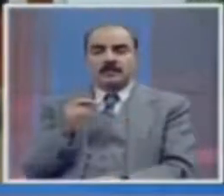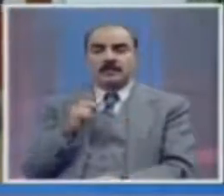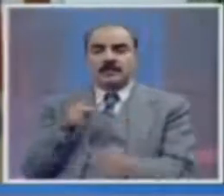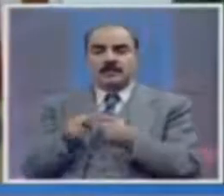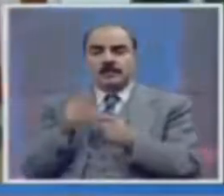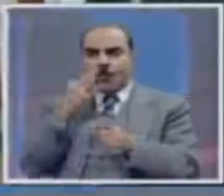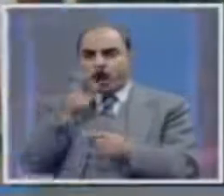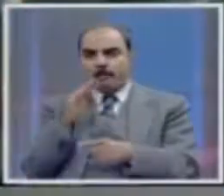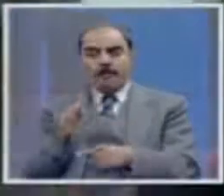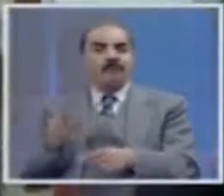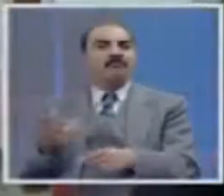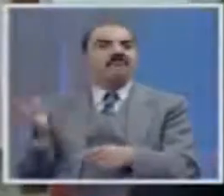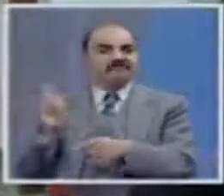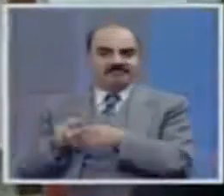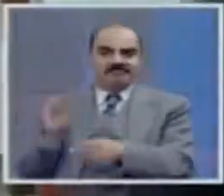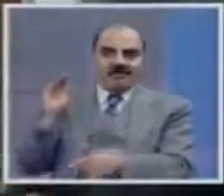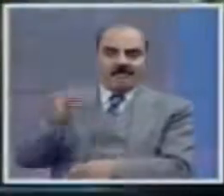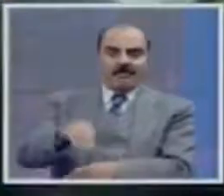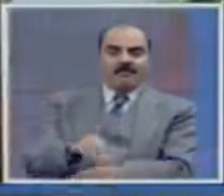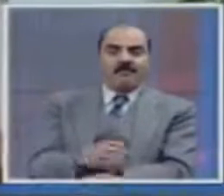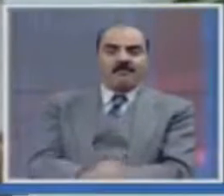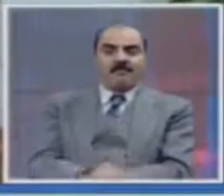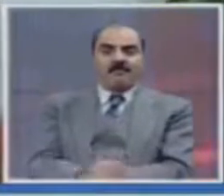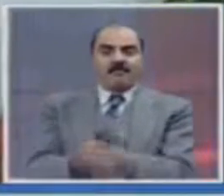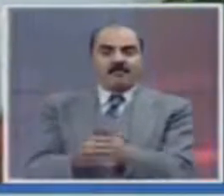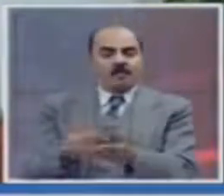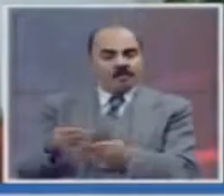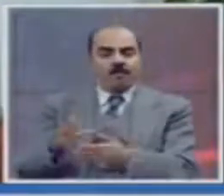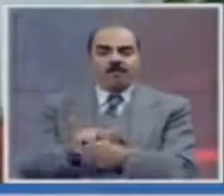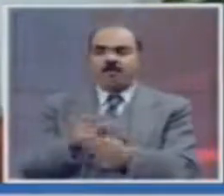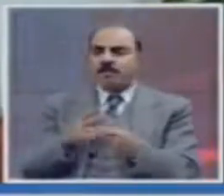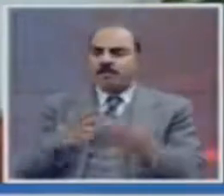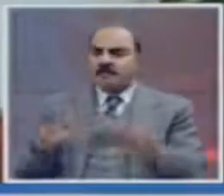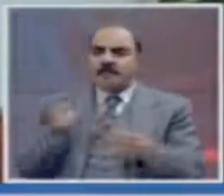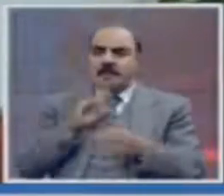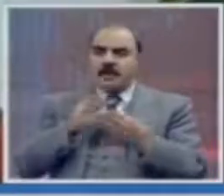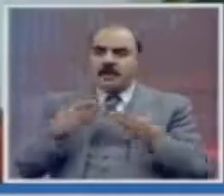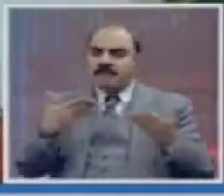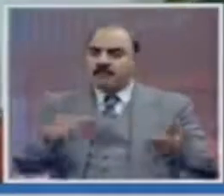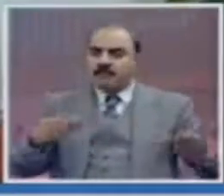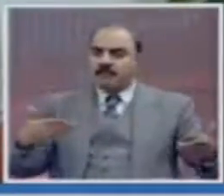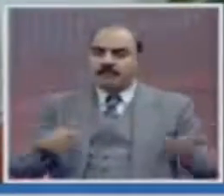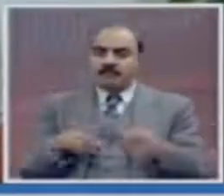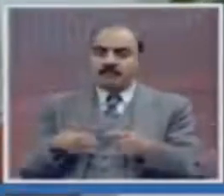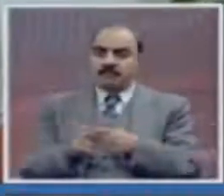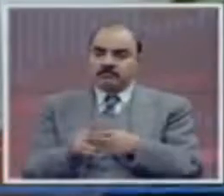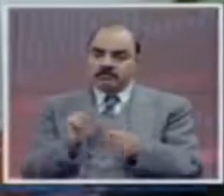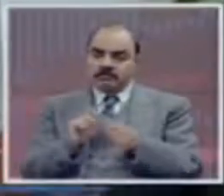الدبلومات الفنية على الالتحاق بهذه الجامعة وتوفير احتياجاتهم التعليمية من برامج